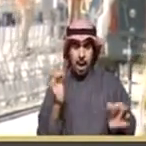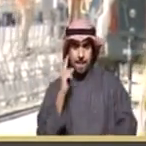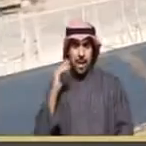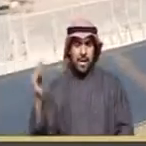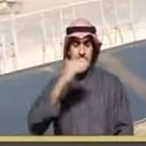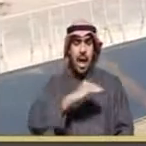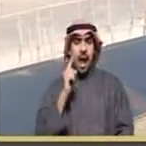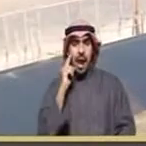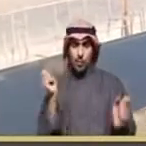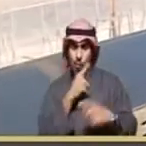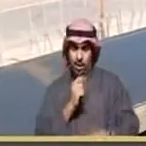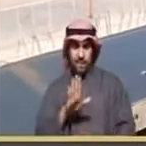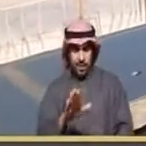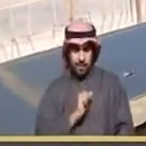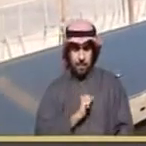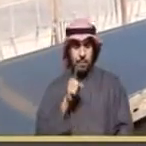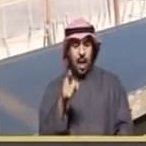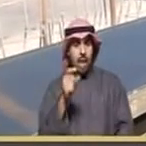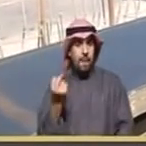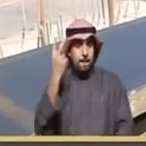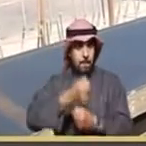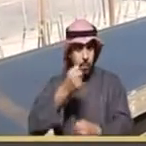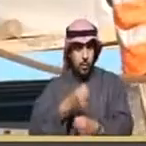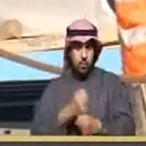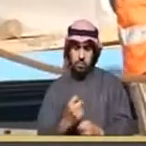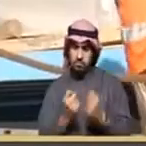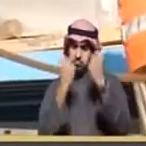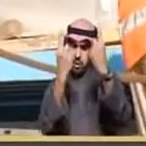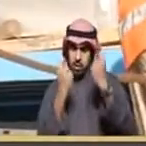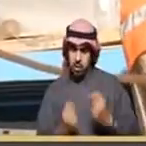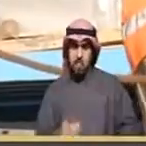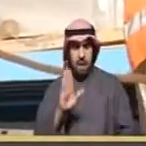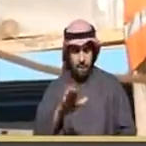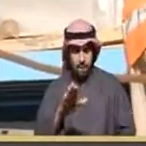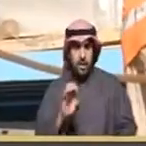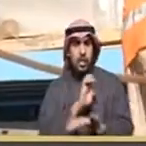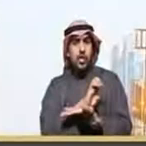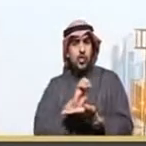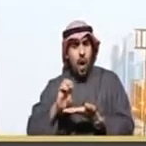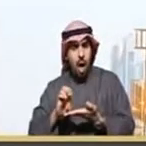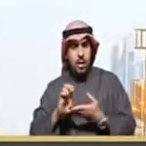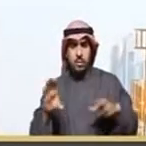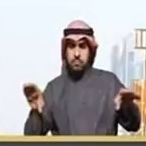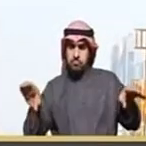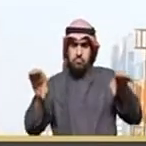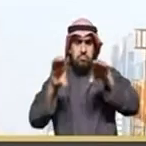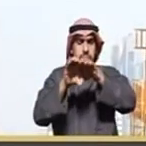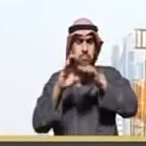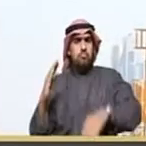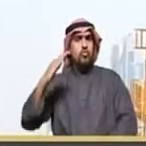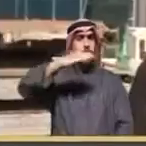الغزالي. تستخدم في هذا المشروع أحدث التقنيات العالمية بتركيب قطع الجسور بكفاءة وجودة